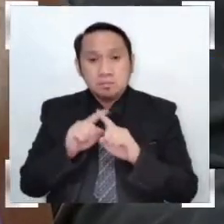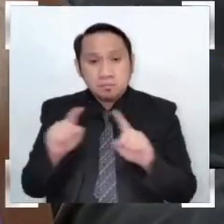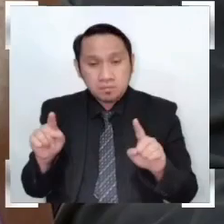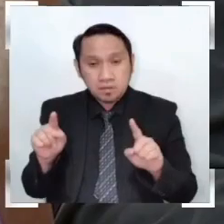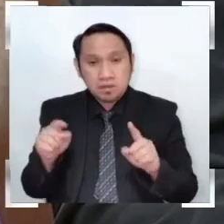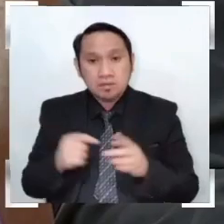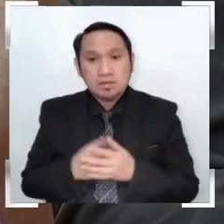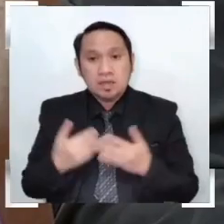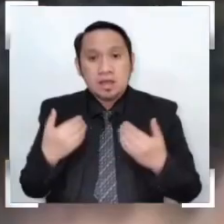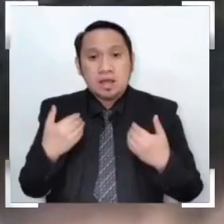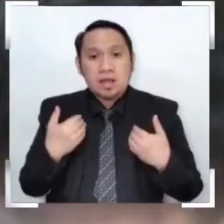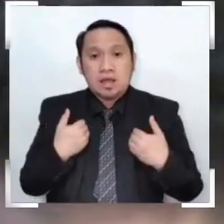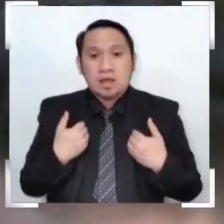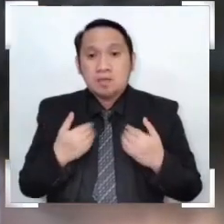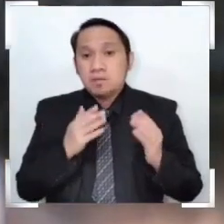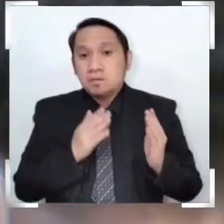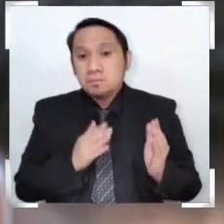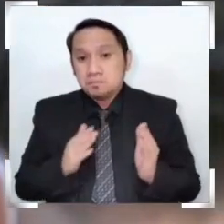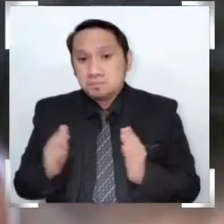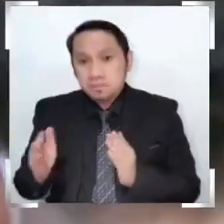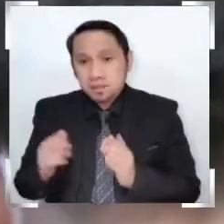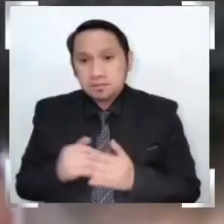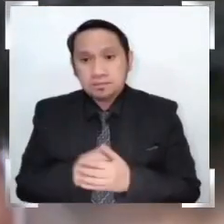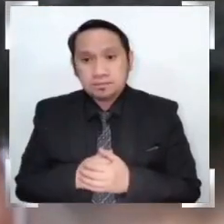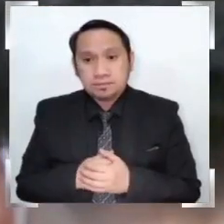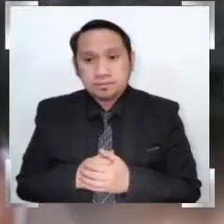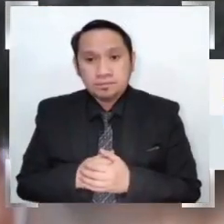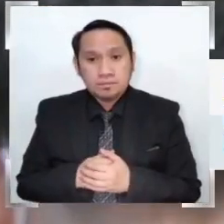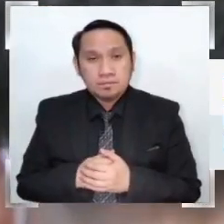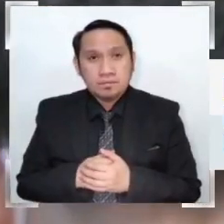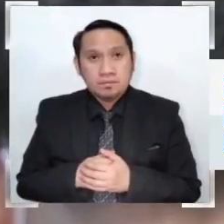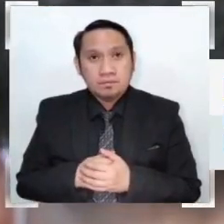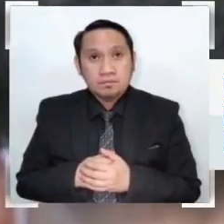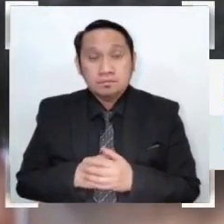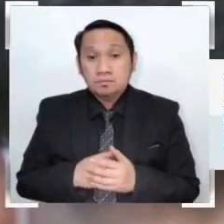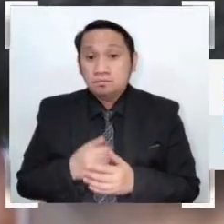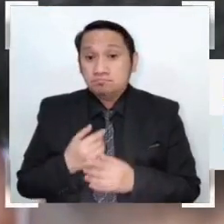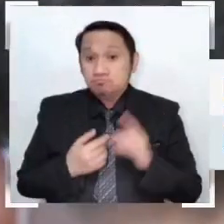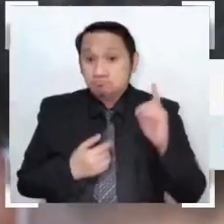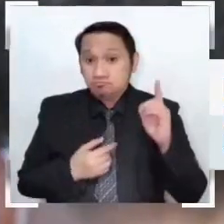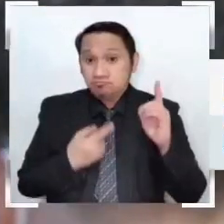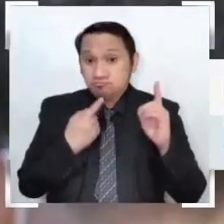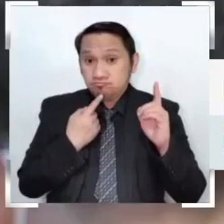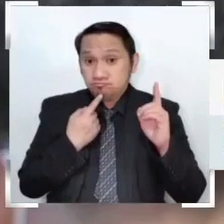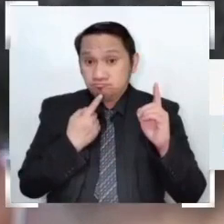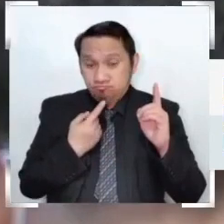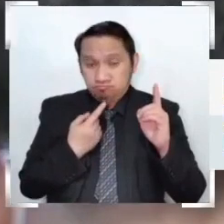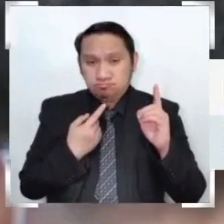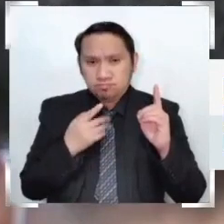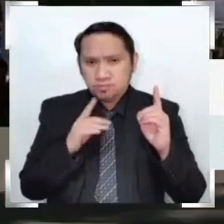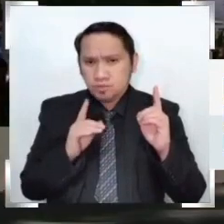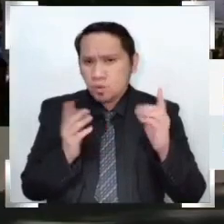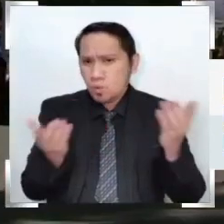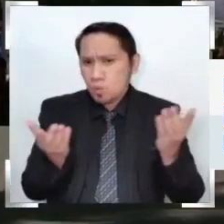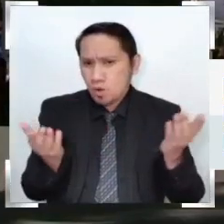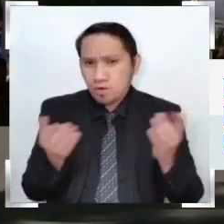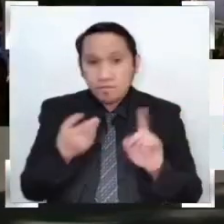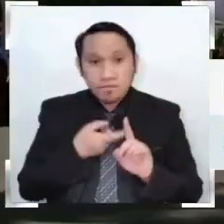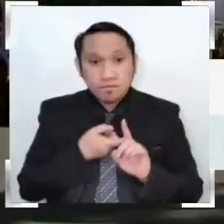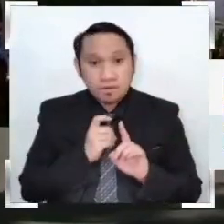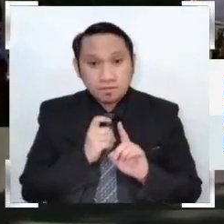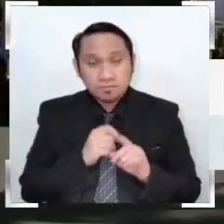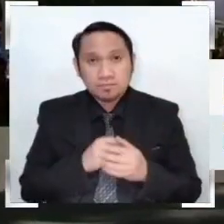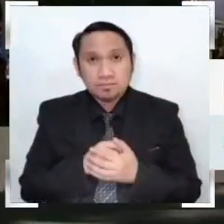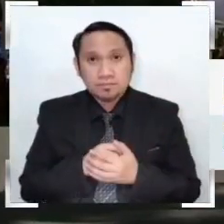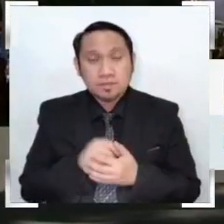pinagplanuhang kamatayan. Ang sinasandala ng pahayag na ito ni DOJ Secretary Jesus Crispin Remulla noong Sabado, ang mga sworn affidavits